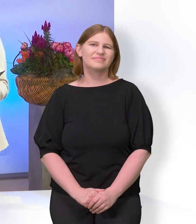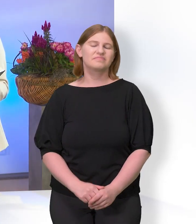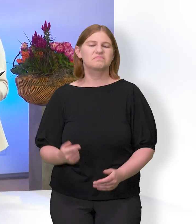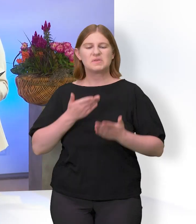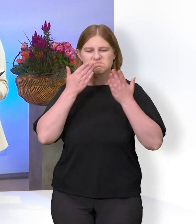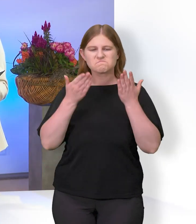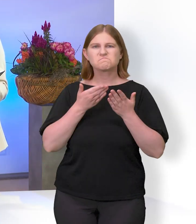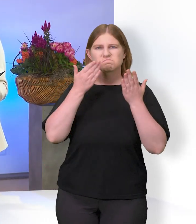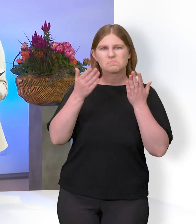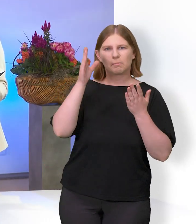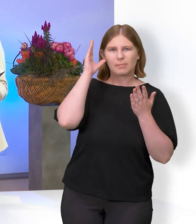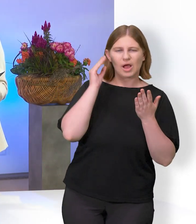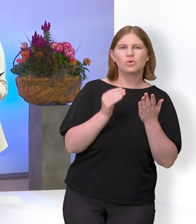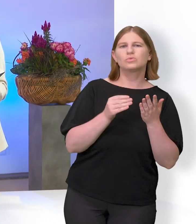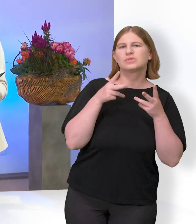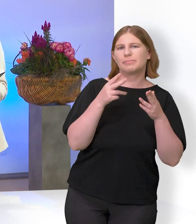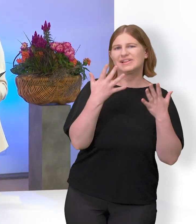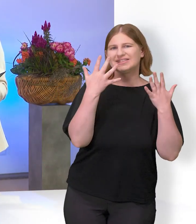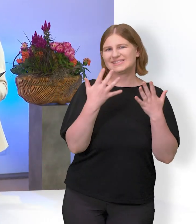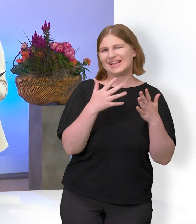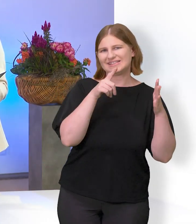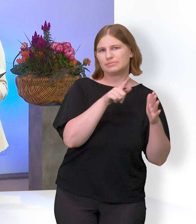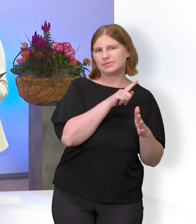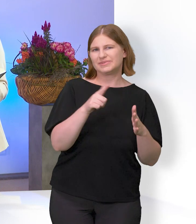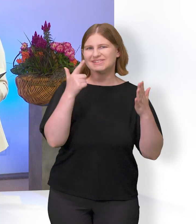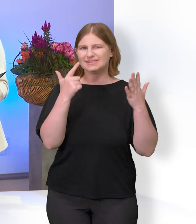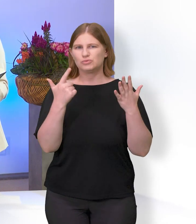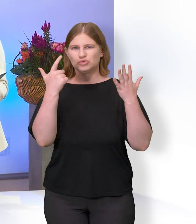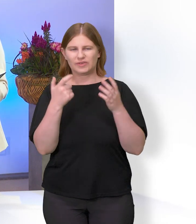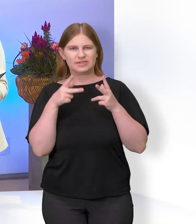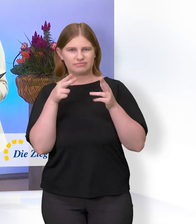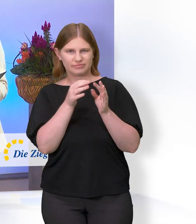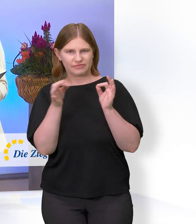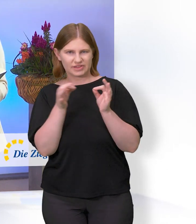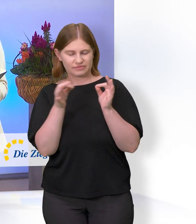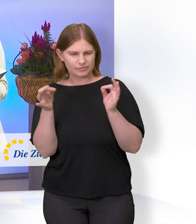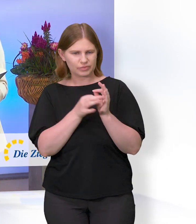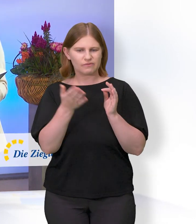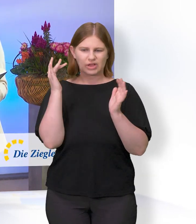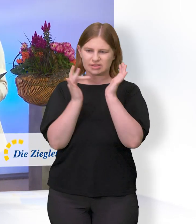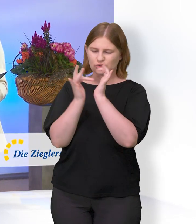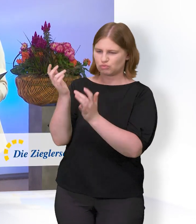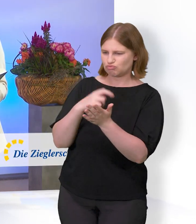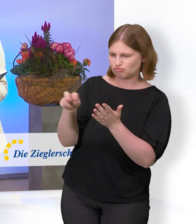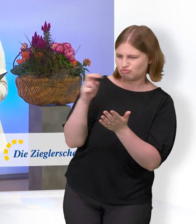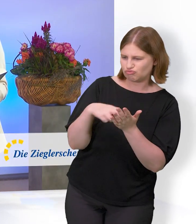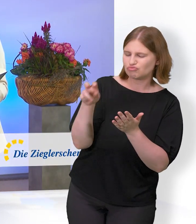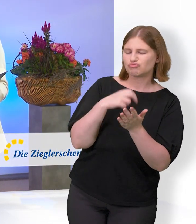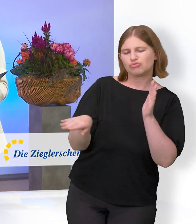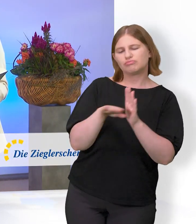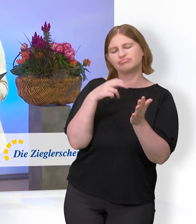Oh. Ich lese aus Markus 10 die Verse 17 bis 27. Und als er sich auf den Weg machte, lief einer